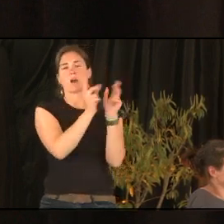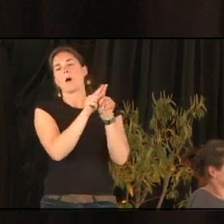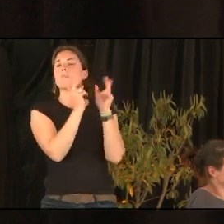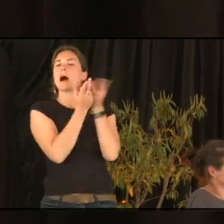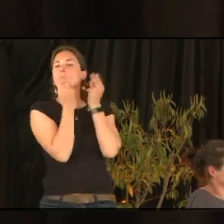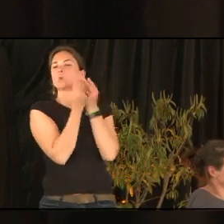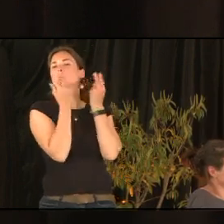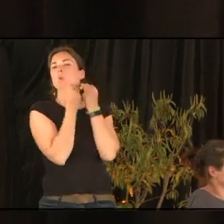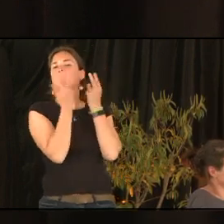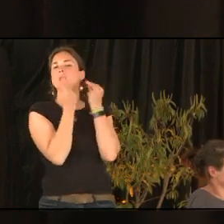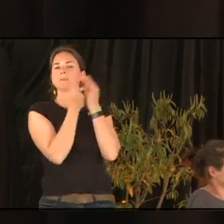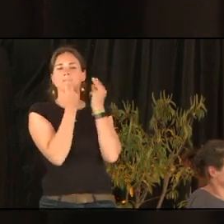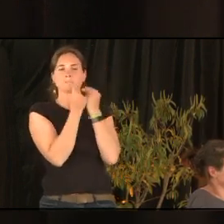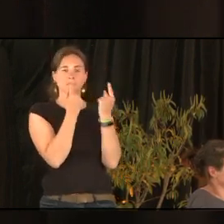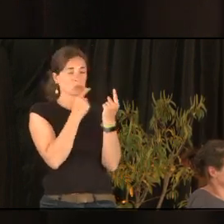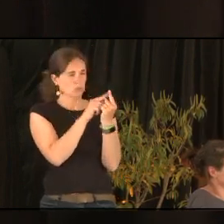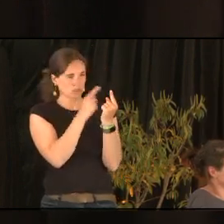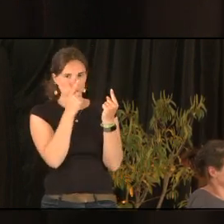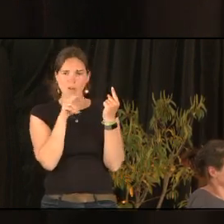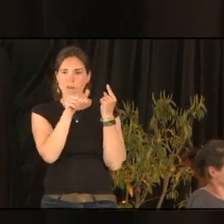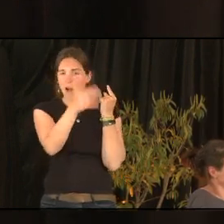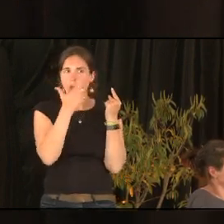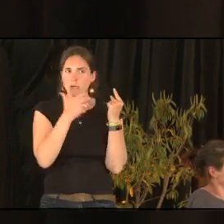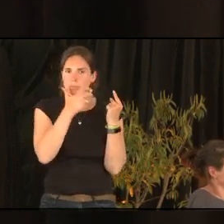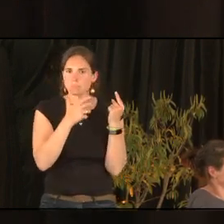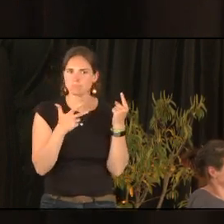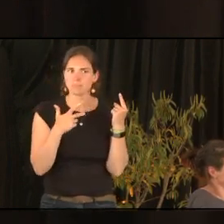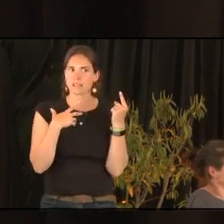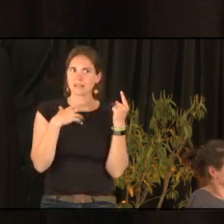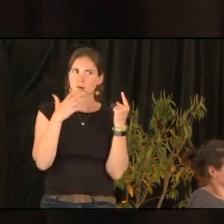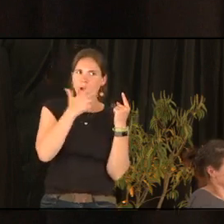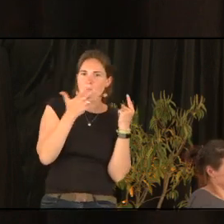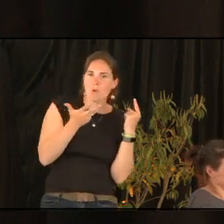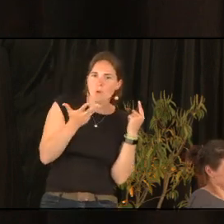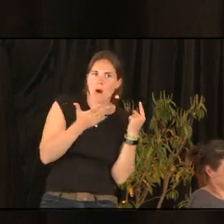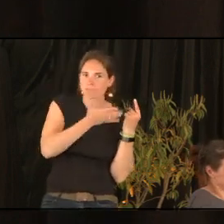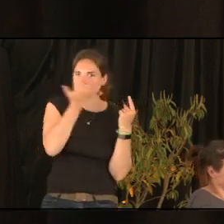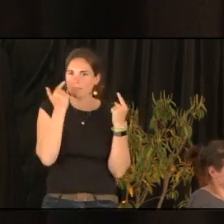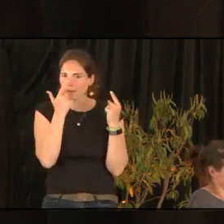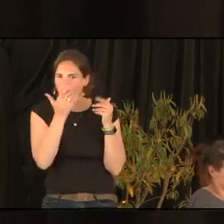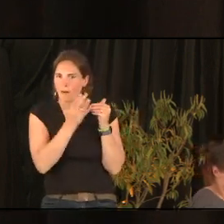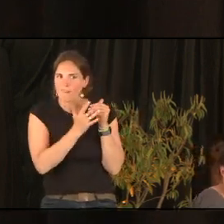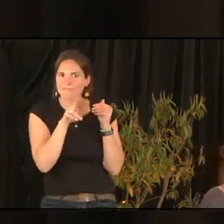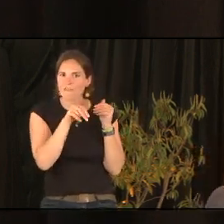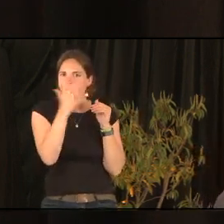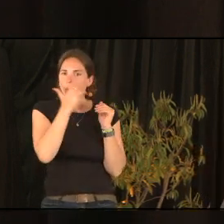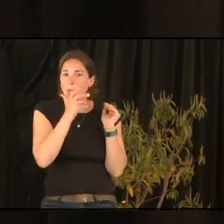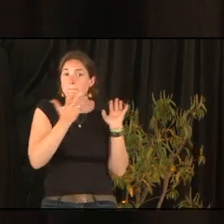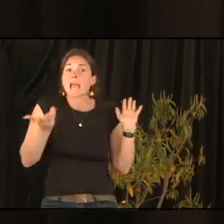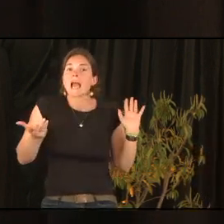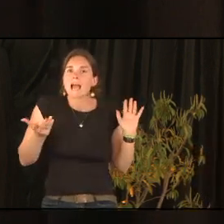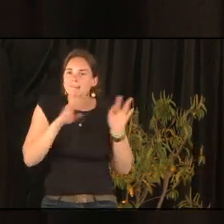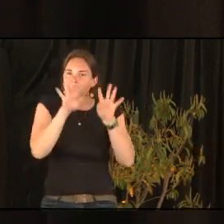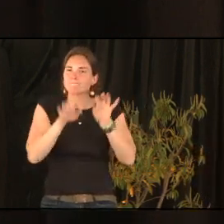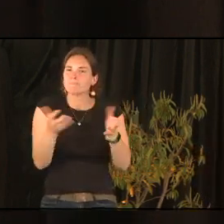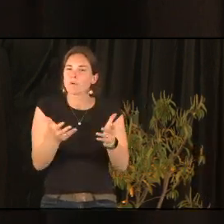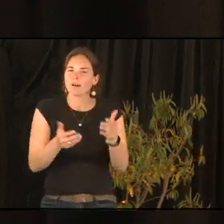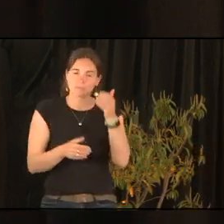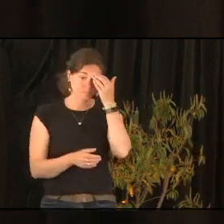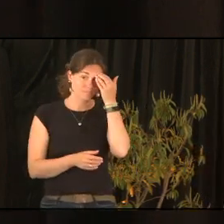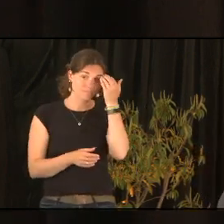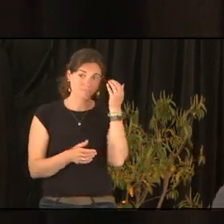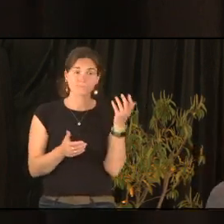terriblement féministe dans l'existence. Alors tout le monde m'a dit, mais quoi, tu t'as même pas choisi des personnages féminins, ce sont quatre hommes, etc. Mais ce qui m'intéressait, c'était